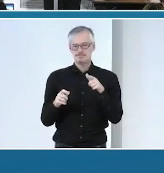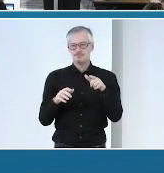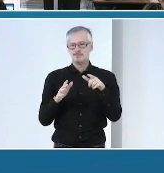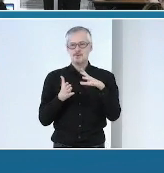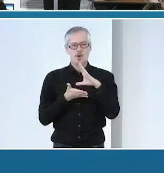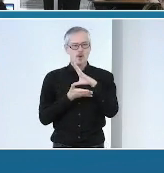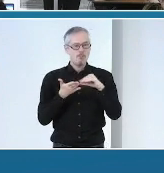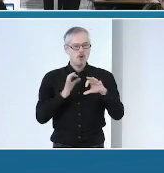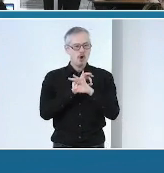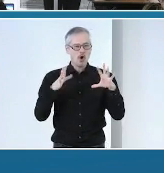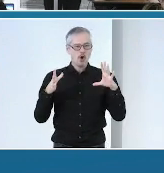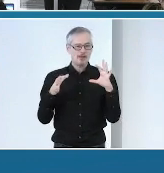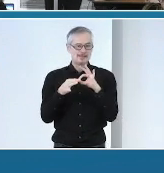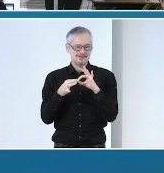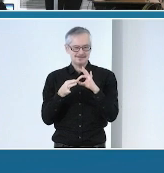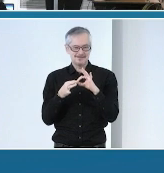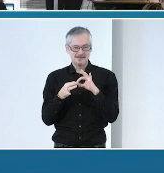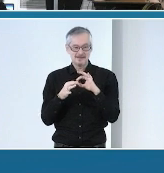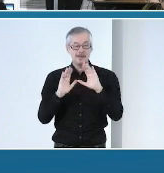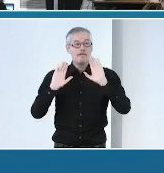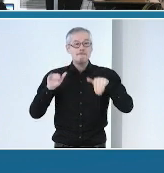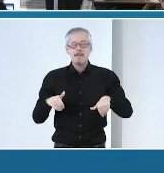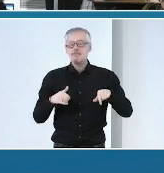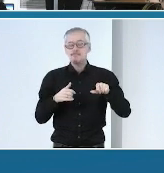Ce que d'autres appellent comme ça d'ailleurs.